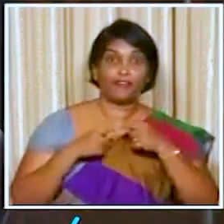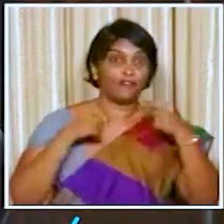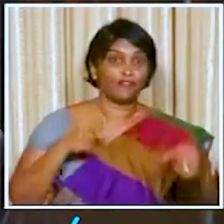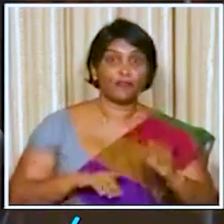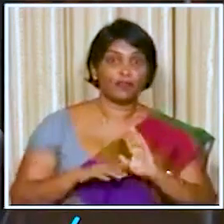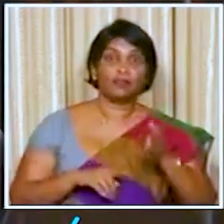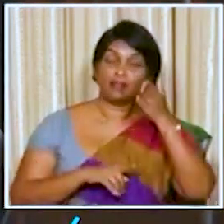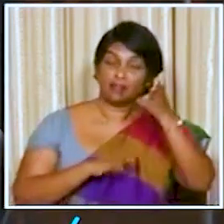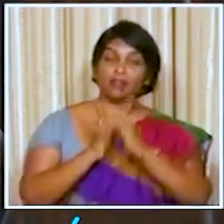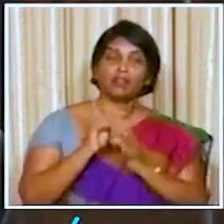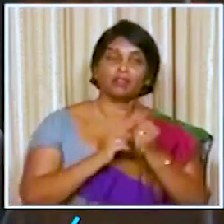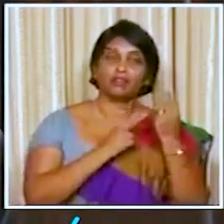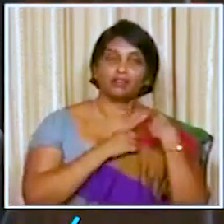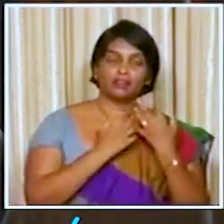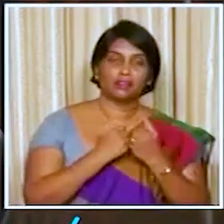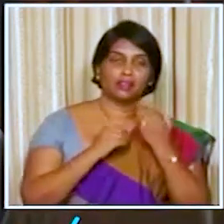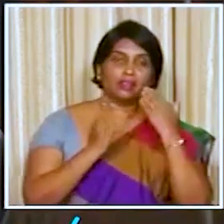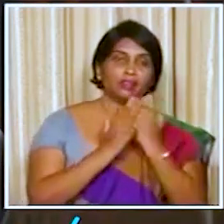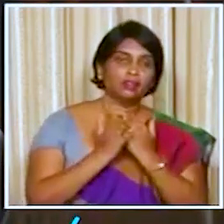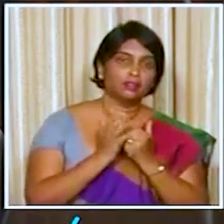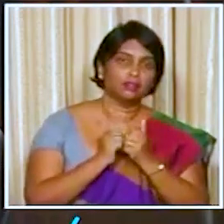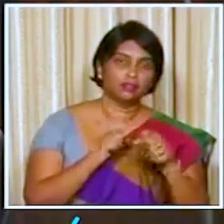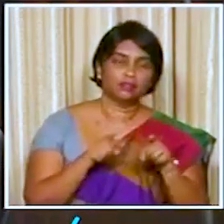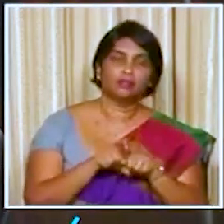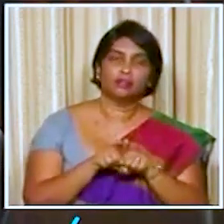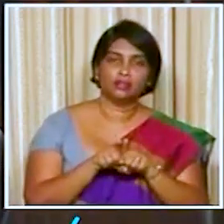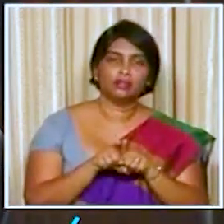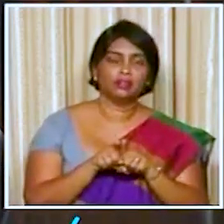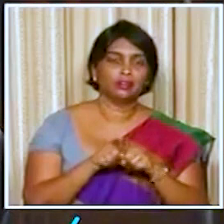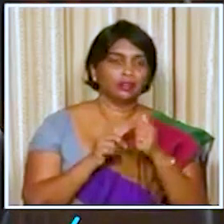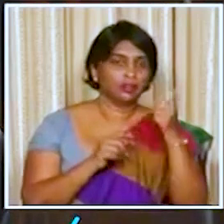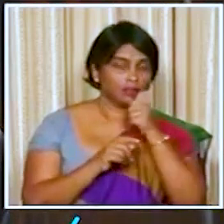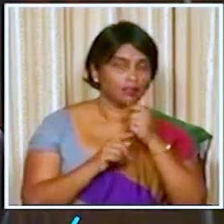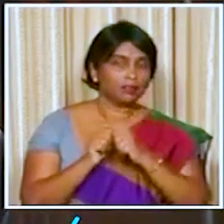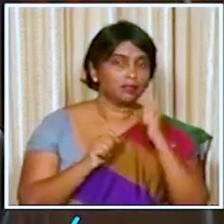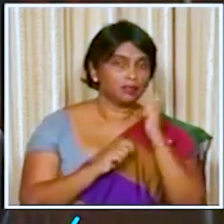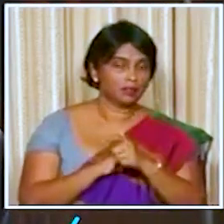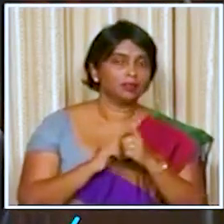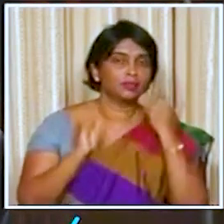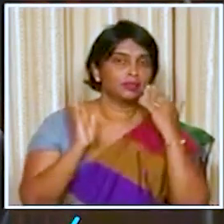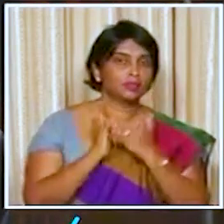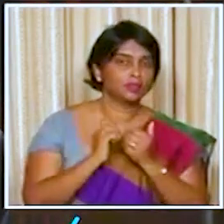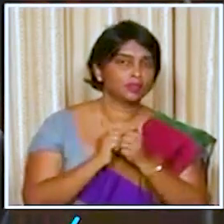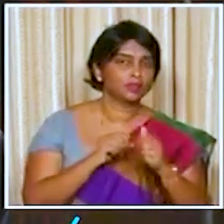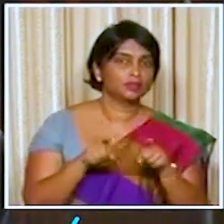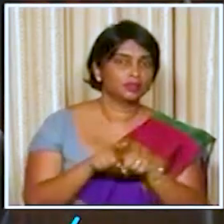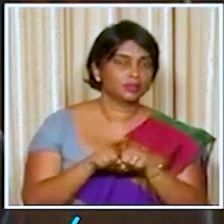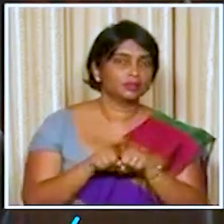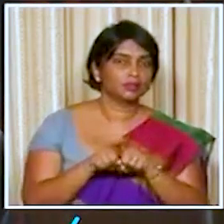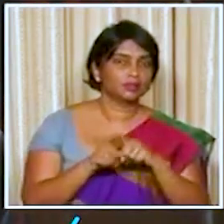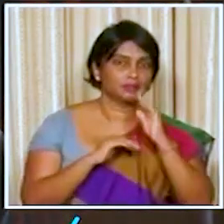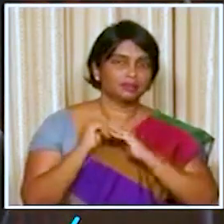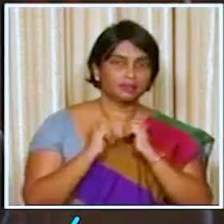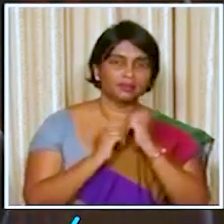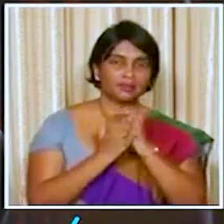නෙවෙයි ඔබතුමන්ලගේ ආණ්ඩු පක්ෂේ මන්ත්‍රීවරුන්ට වගකීම දෙන්න සුරාබදු නොගෙවා ඉන්න අයගෙන් අය කරගෙන නැති ආදායම් බදු